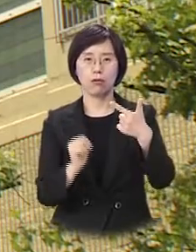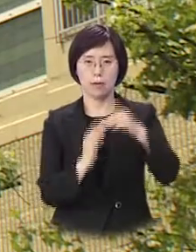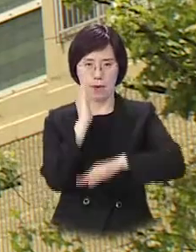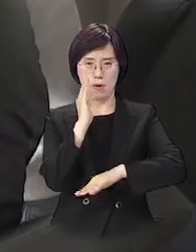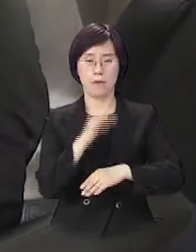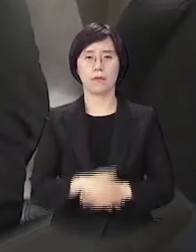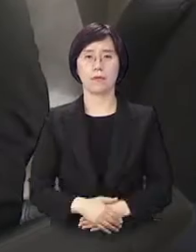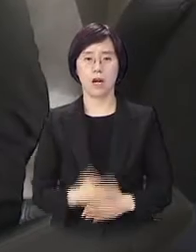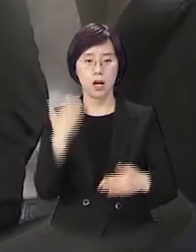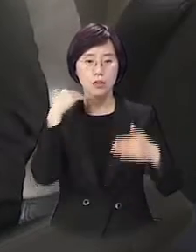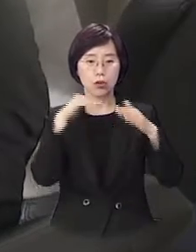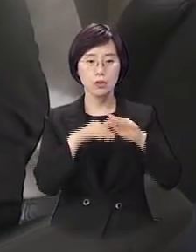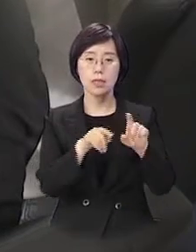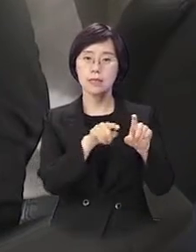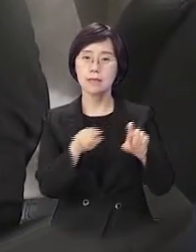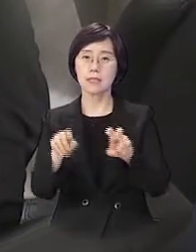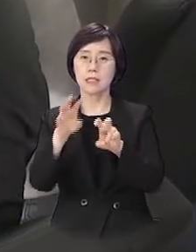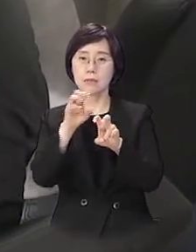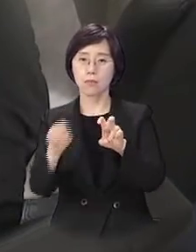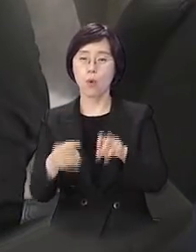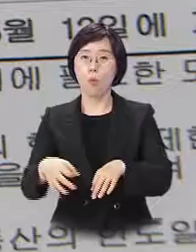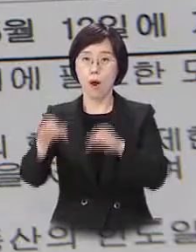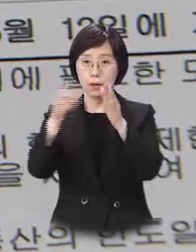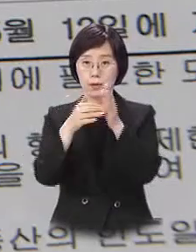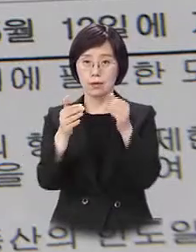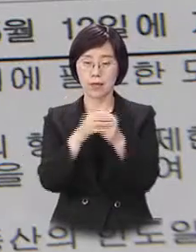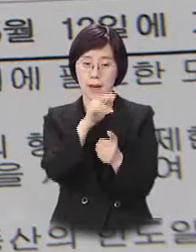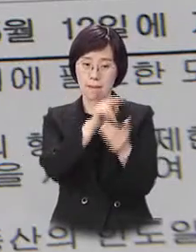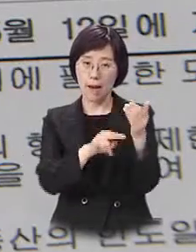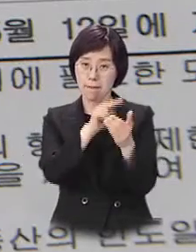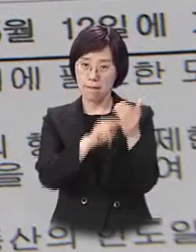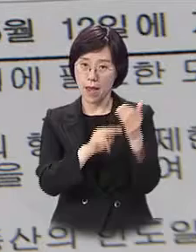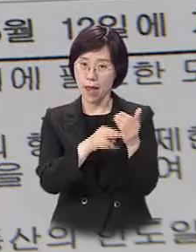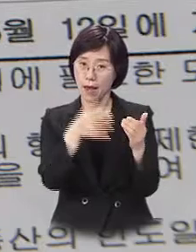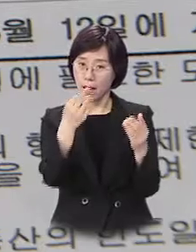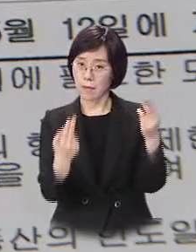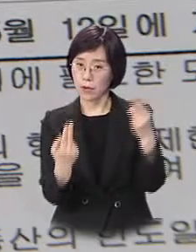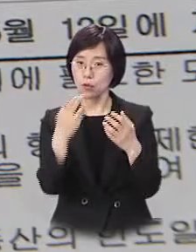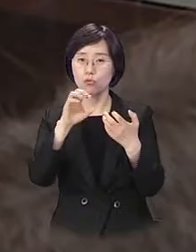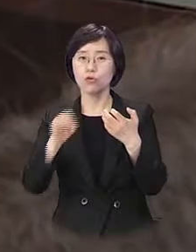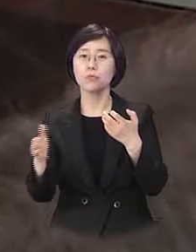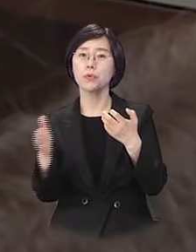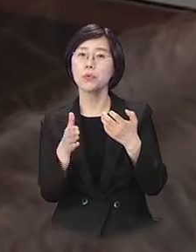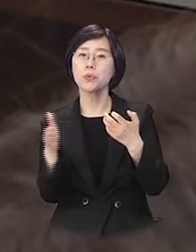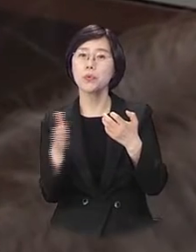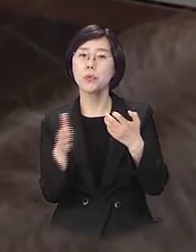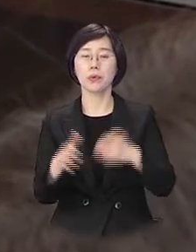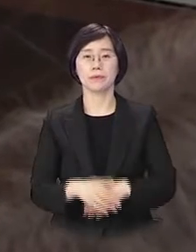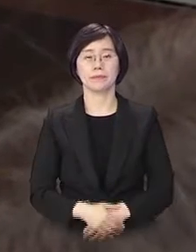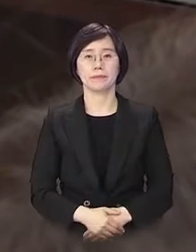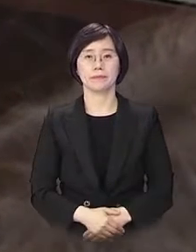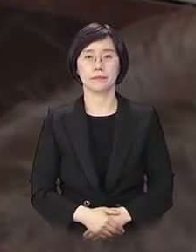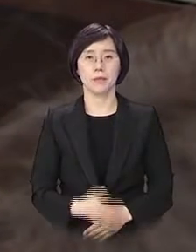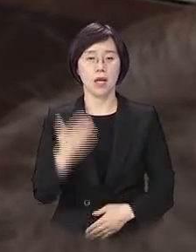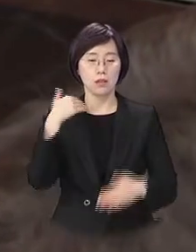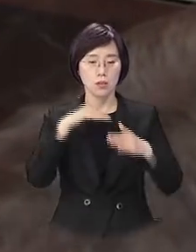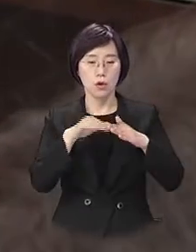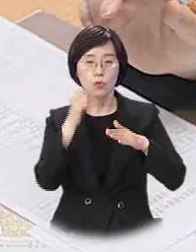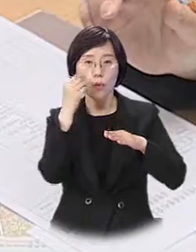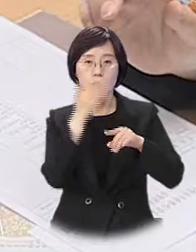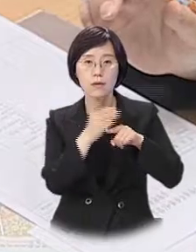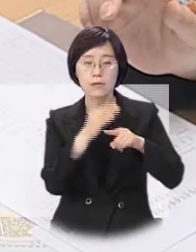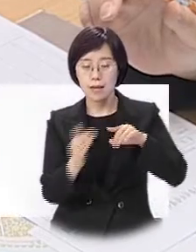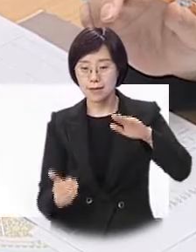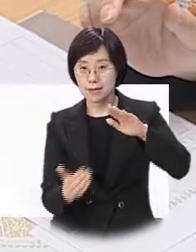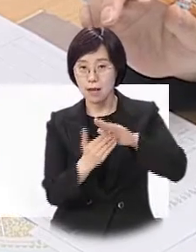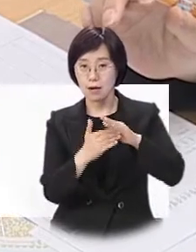넘었습니다. 전세 가격도 10에서 20% 올라 매매 가격의 90% 선을 오르내리고 있습니다. 전월세 상한제를